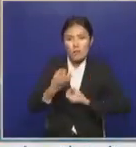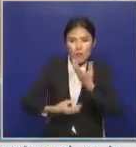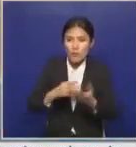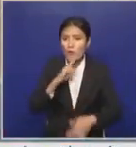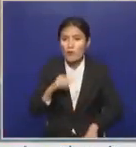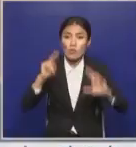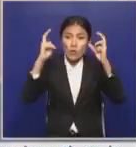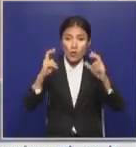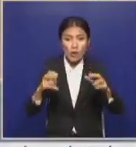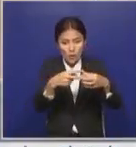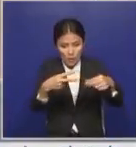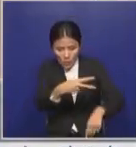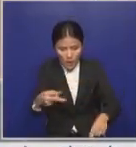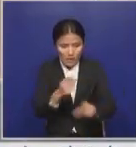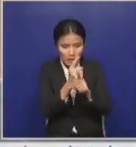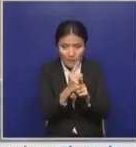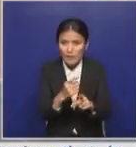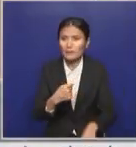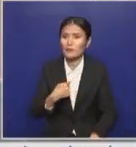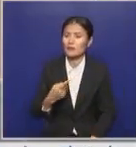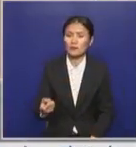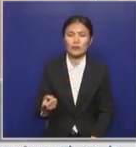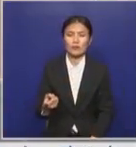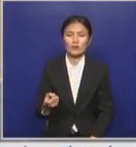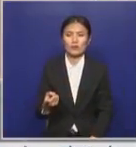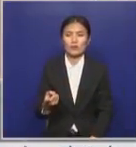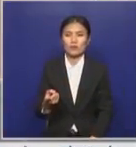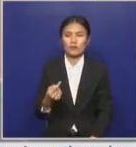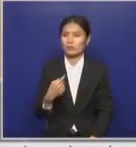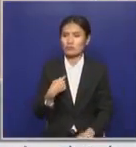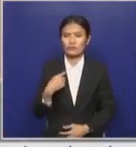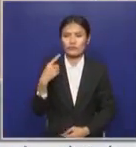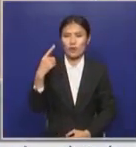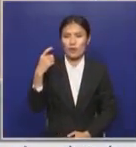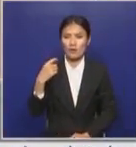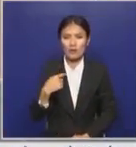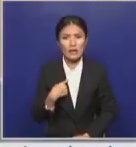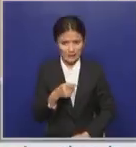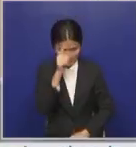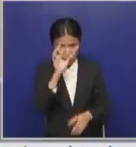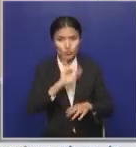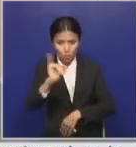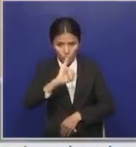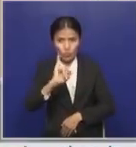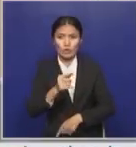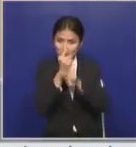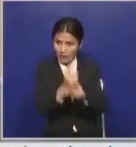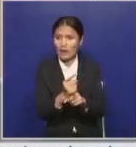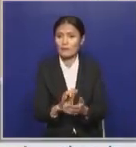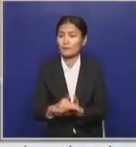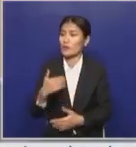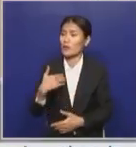ก็ผมก็เอาญาติมาพูดเฉยๆสิครับครับผมต้องการอย่างนั้นเราต้องการให้ผู้นำไฟข้างค่ะท่าน